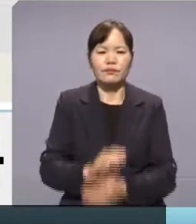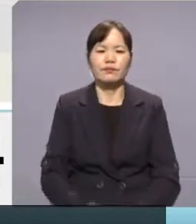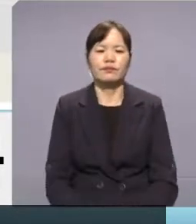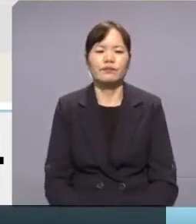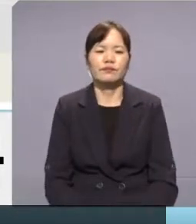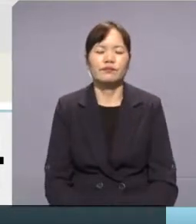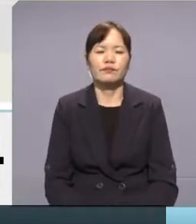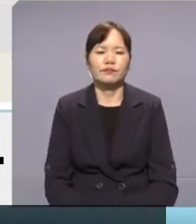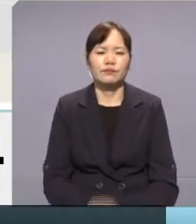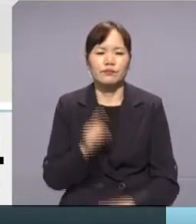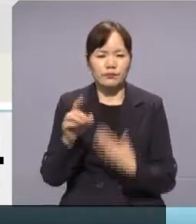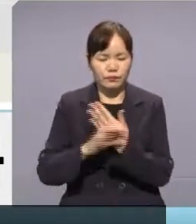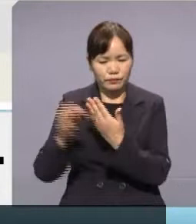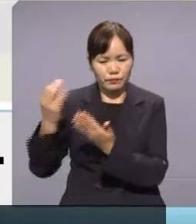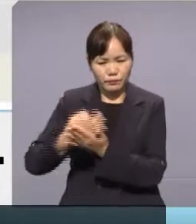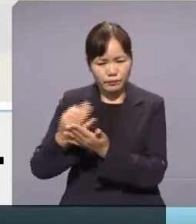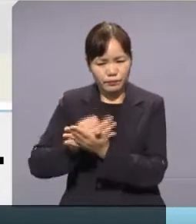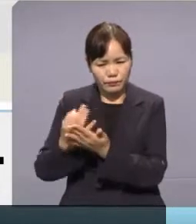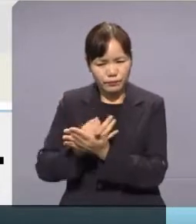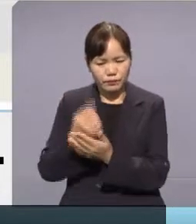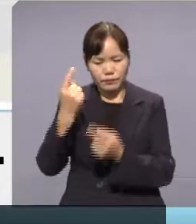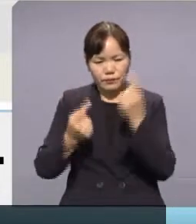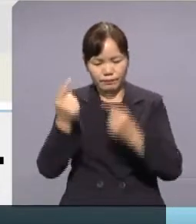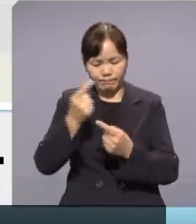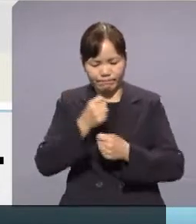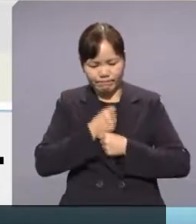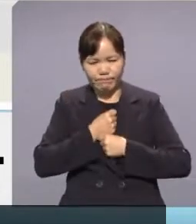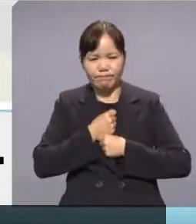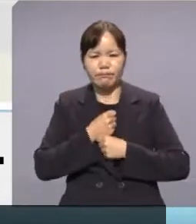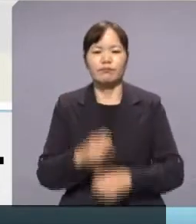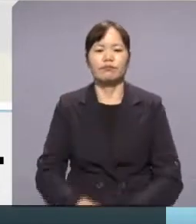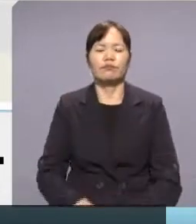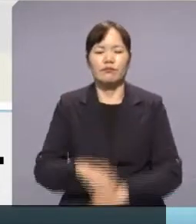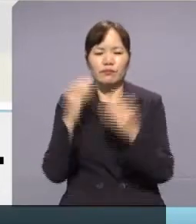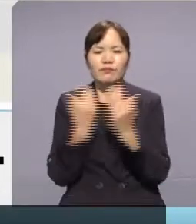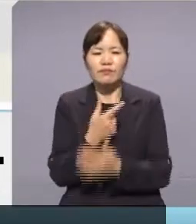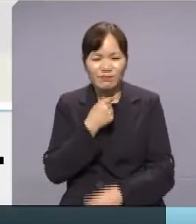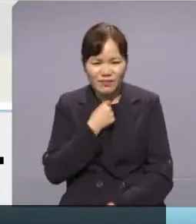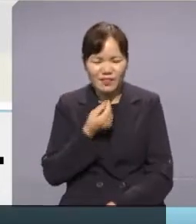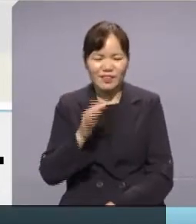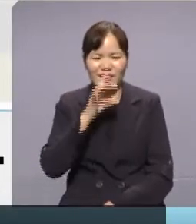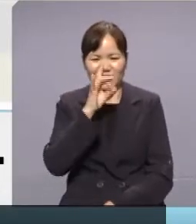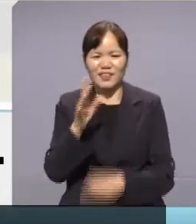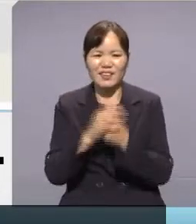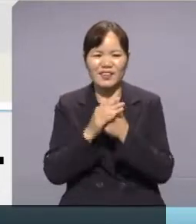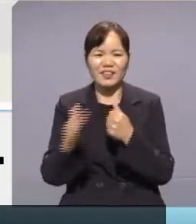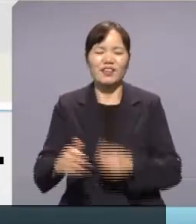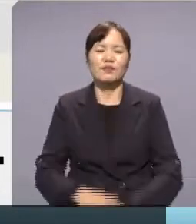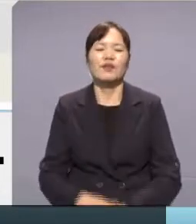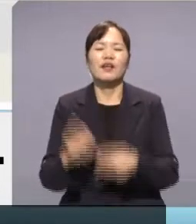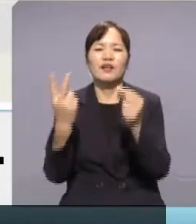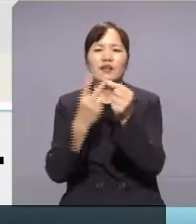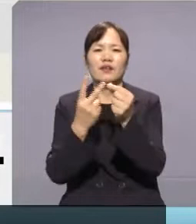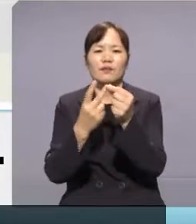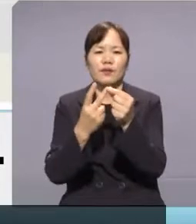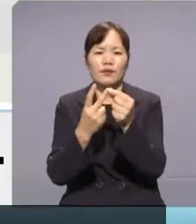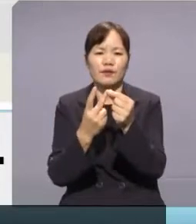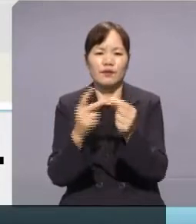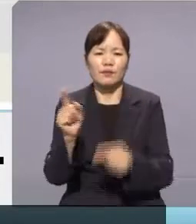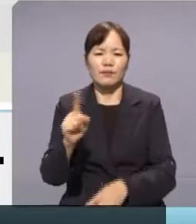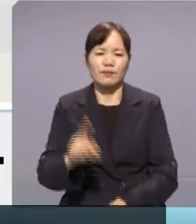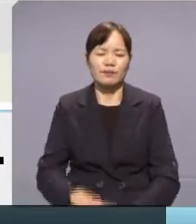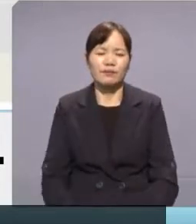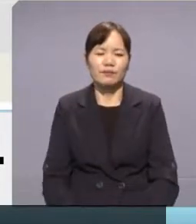그러면 그렇다면 뭐 수익을 내라는 것보다 지켜내라. 예, 다 그렇게 하고 싶어요. 네. 이게 안 되니까 그렇지. 1번이고 2번 원칙은 아시죠?